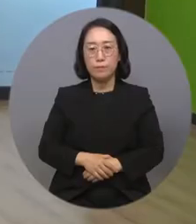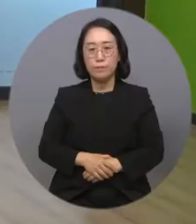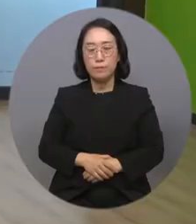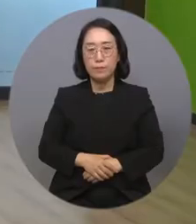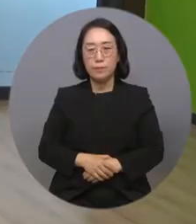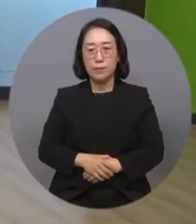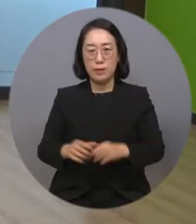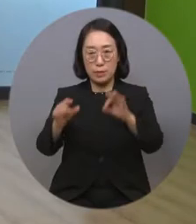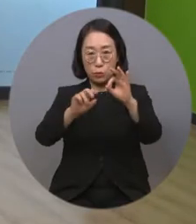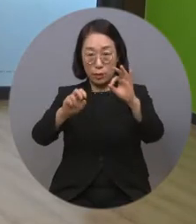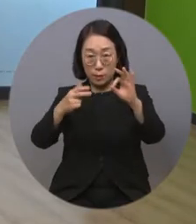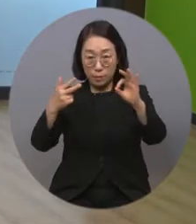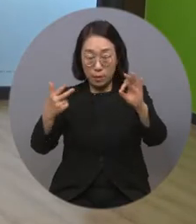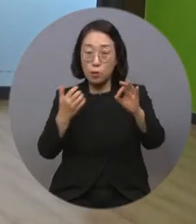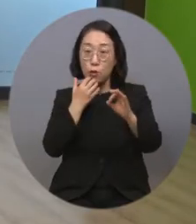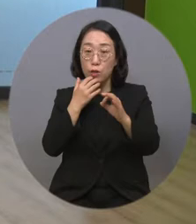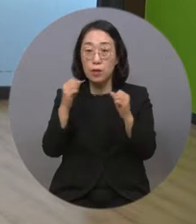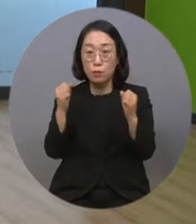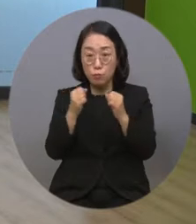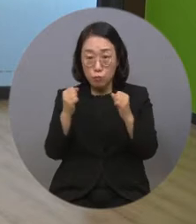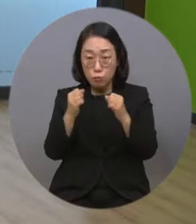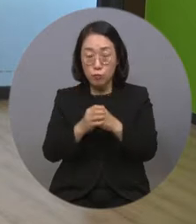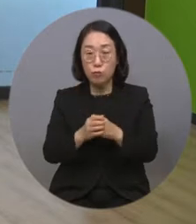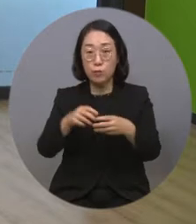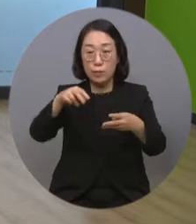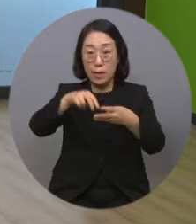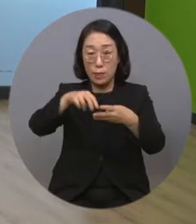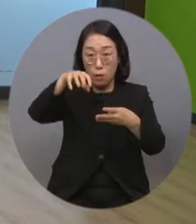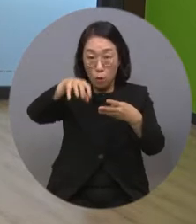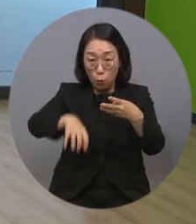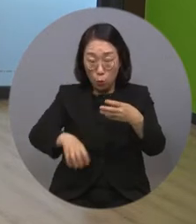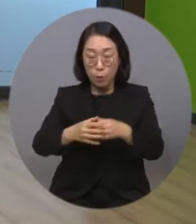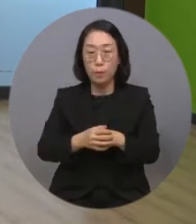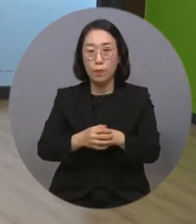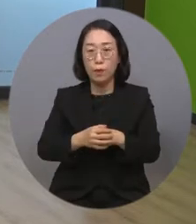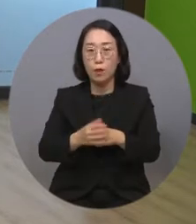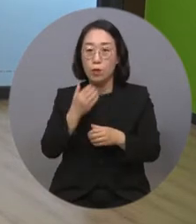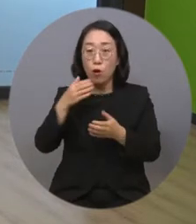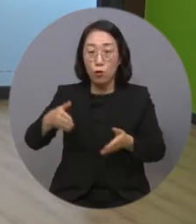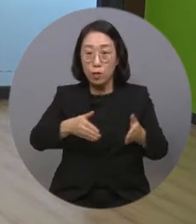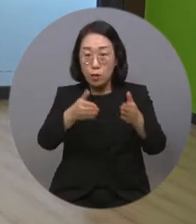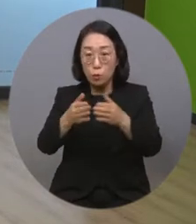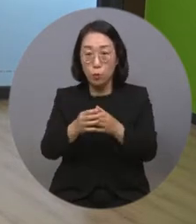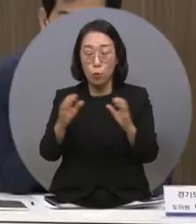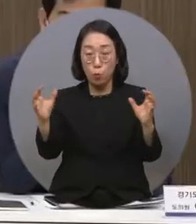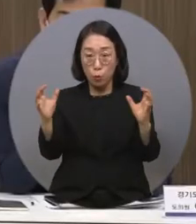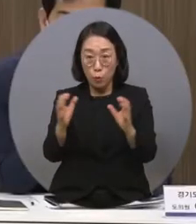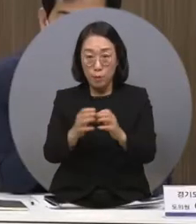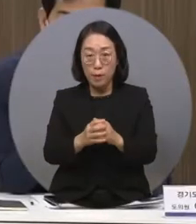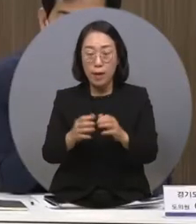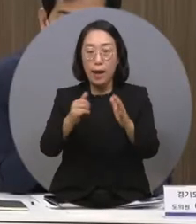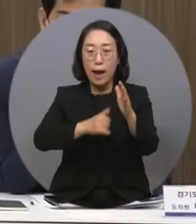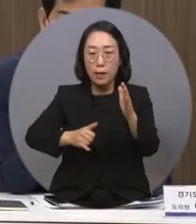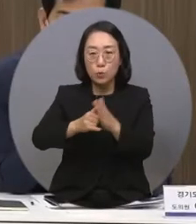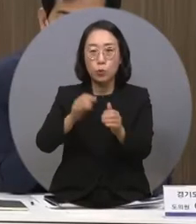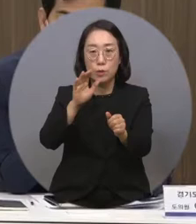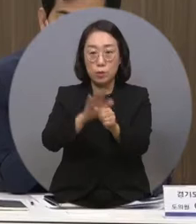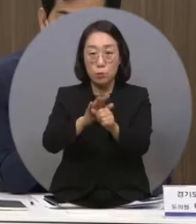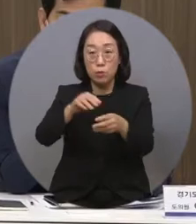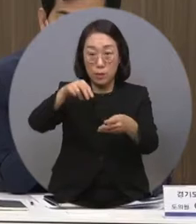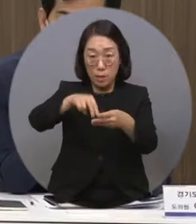지난 27일 경기북부 발달장애인 훈련센터에서는 경기도 주최 경기북부 장애인가족지원센터